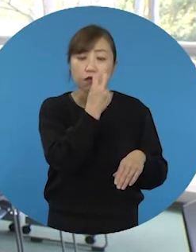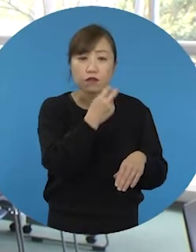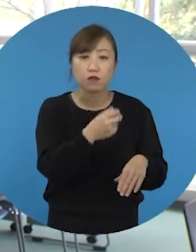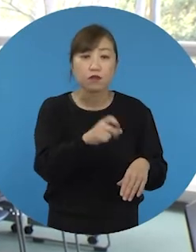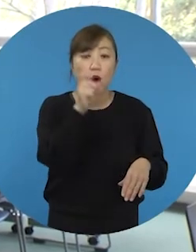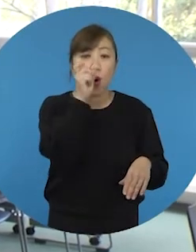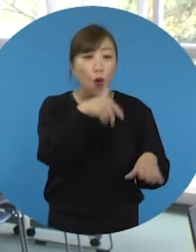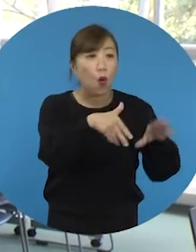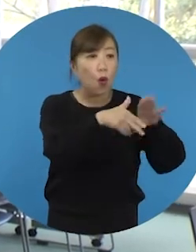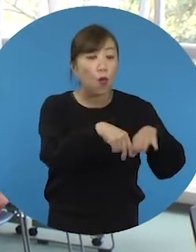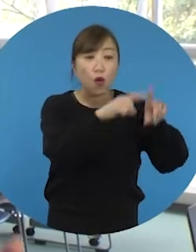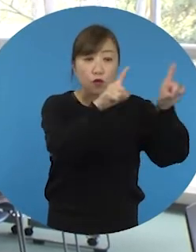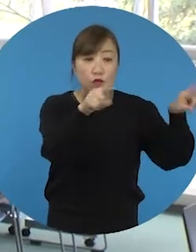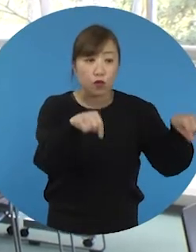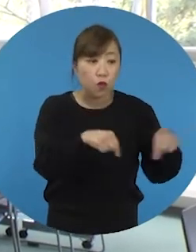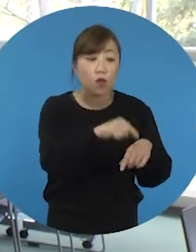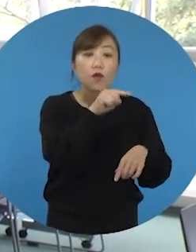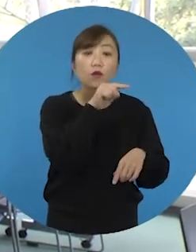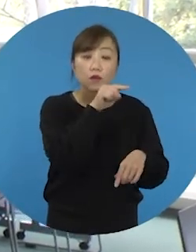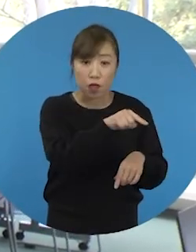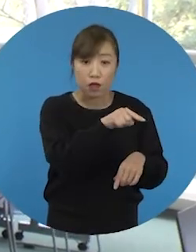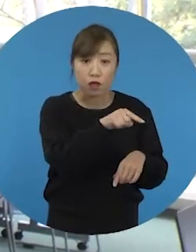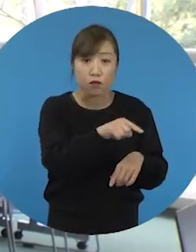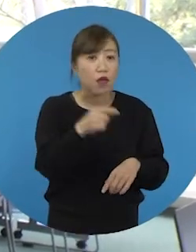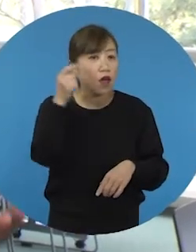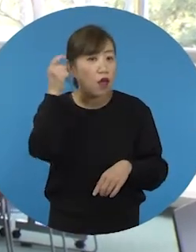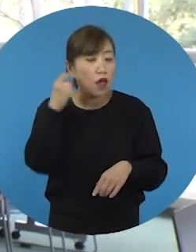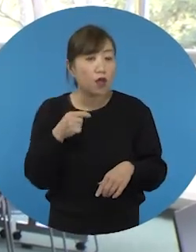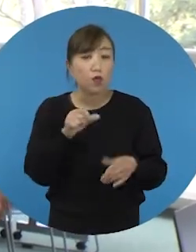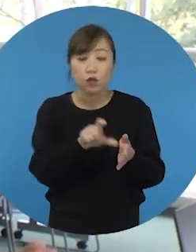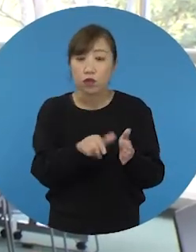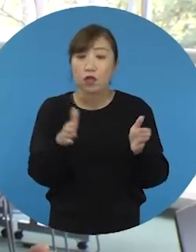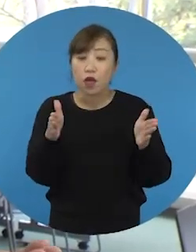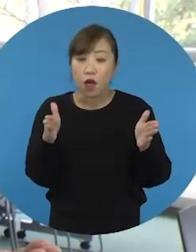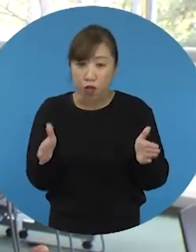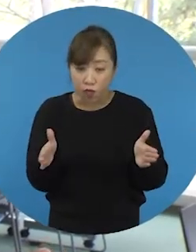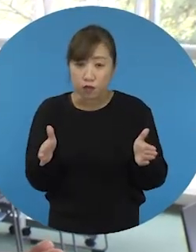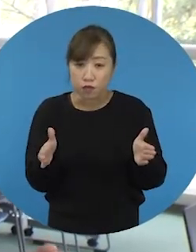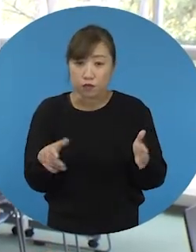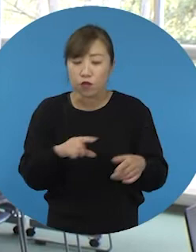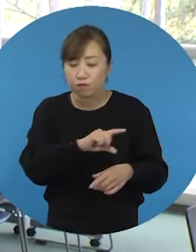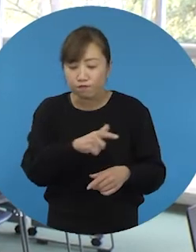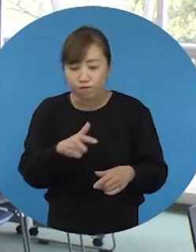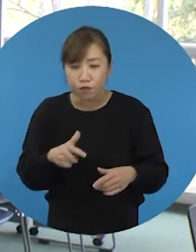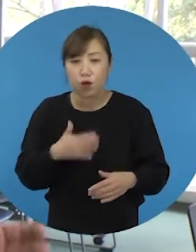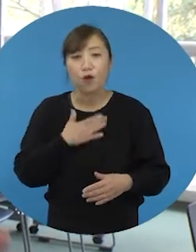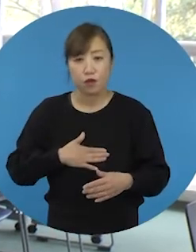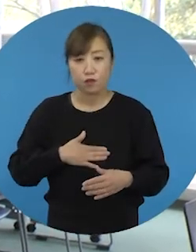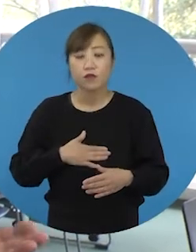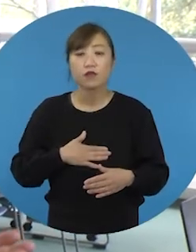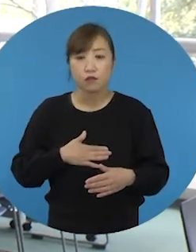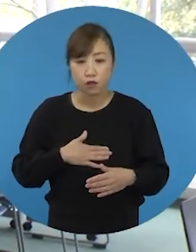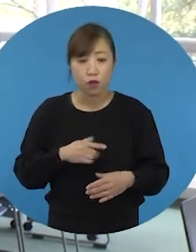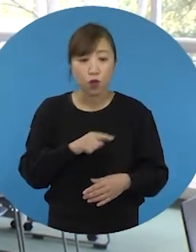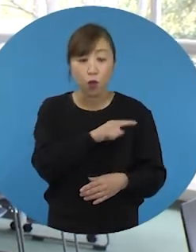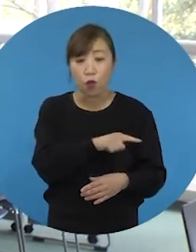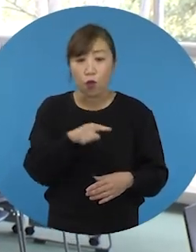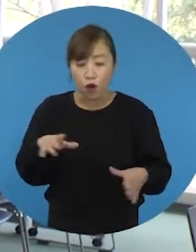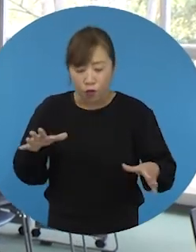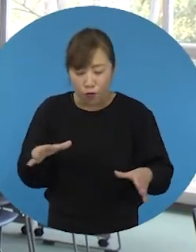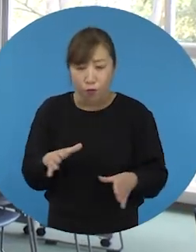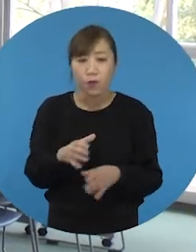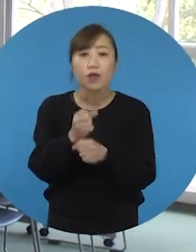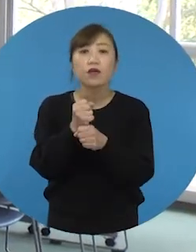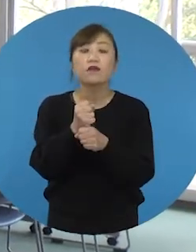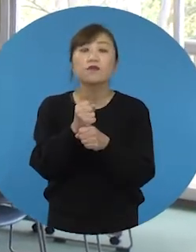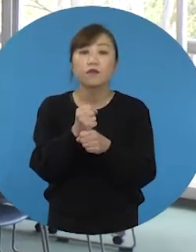書の調査などでいろんなことが分かってきました。これは江戸時代の話なんかもあります。そういったことを全部本に反映して、